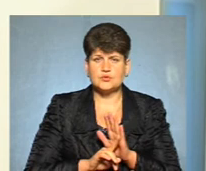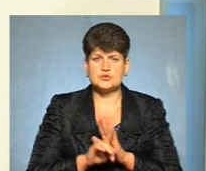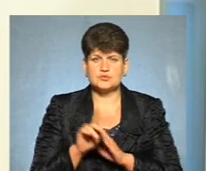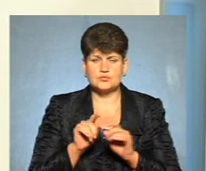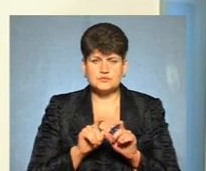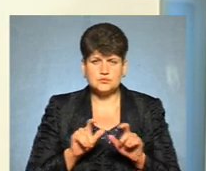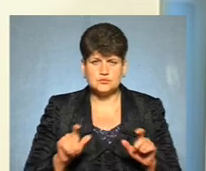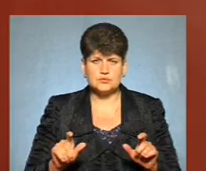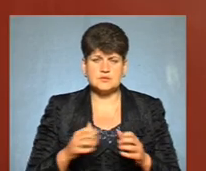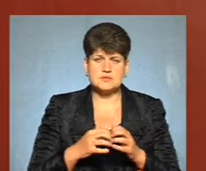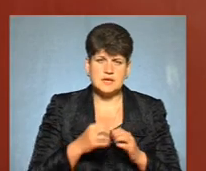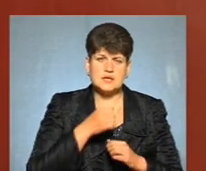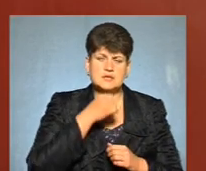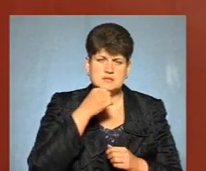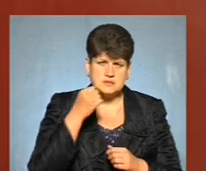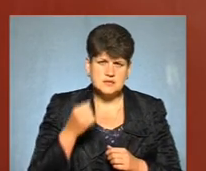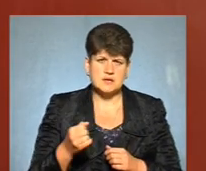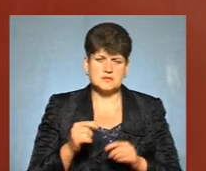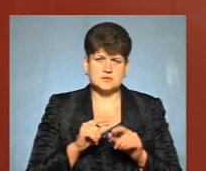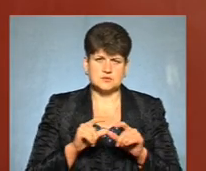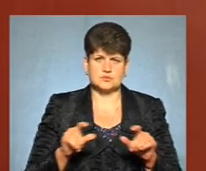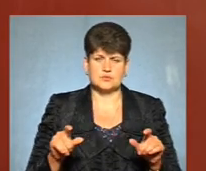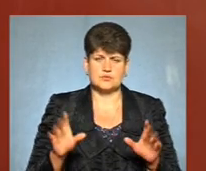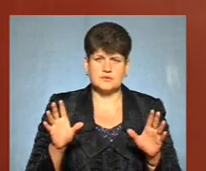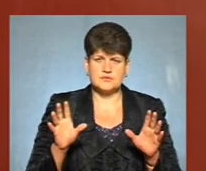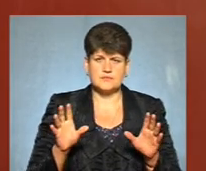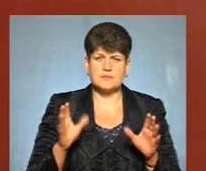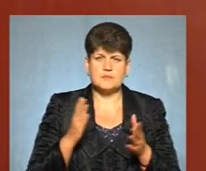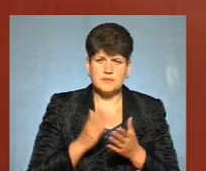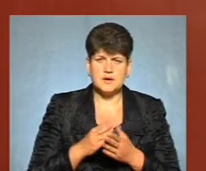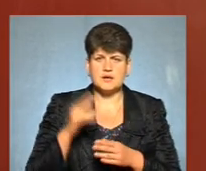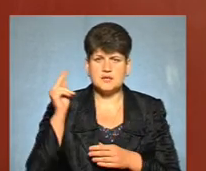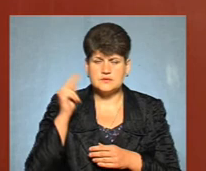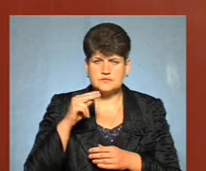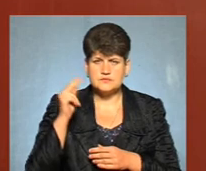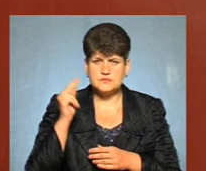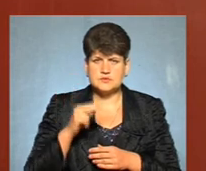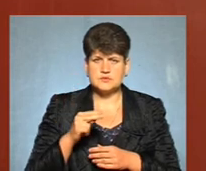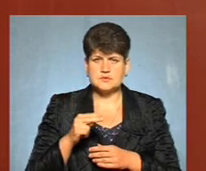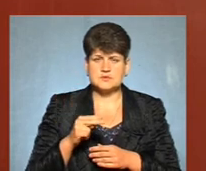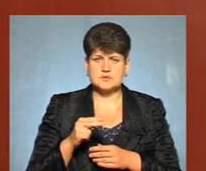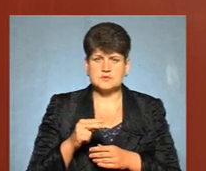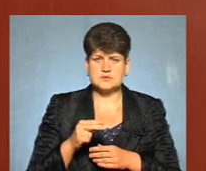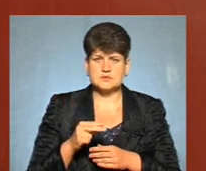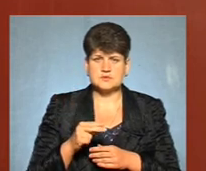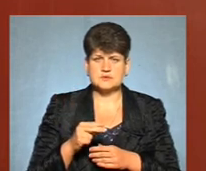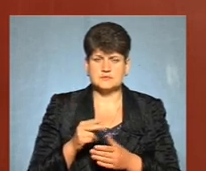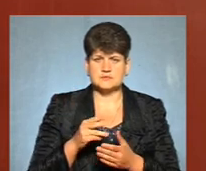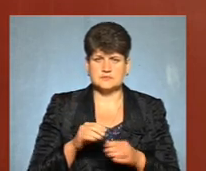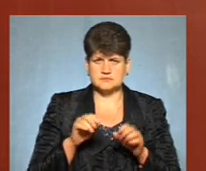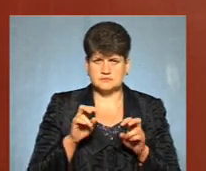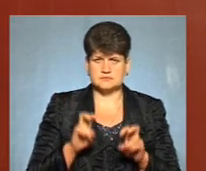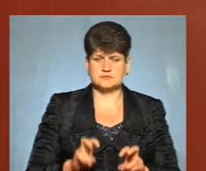ланка, та й старша школа все-таки має вчитися онлайні і має вчитися